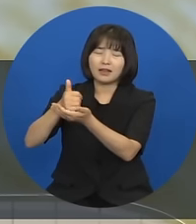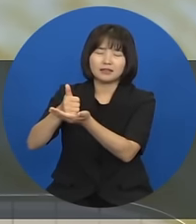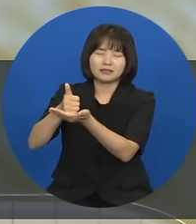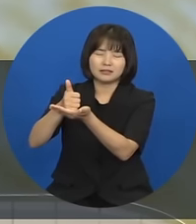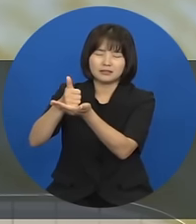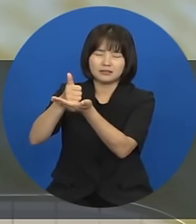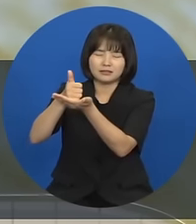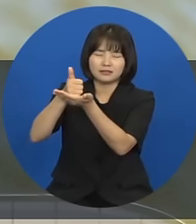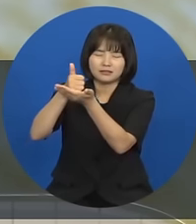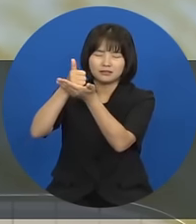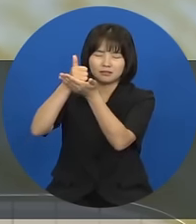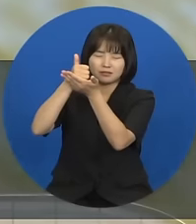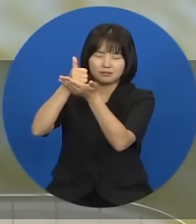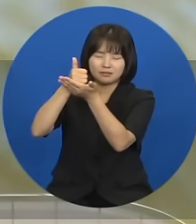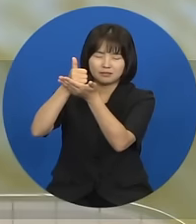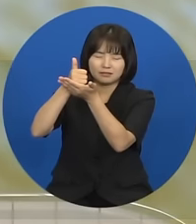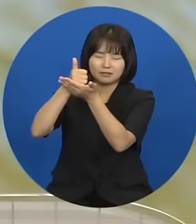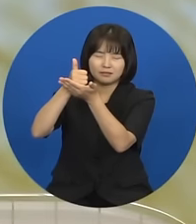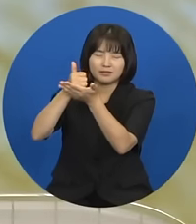하나님.